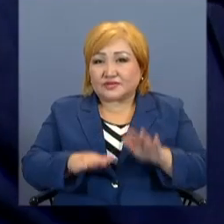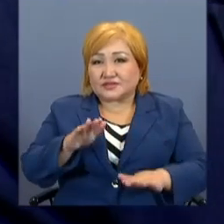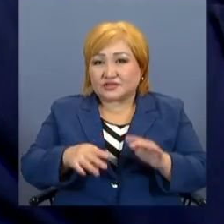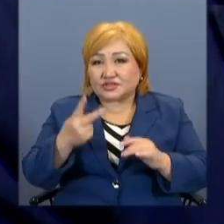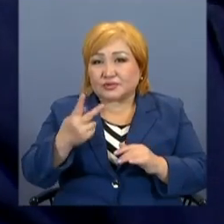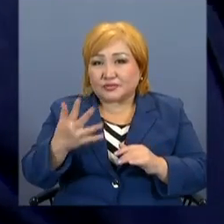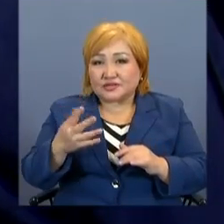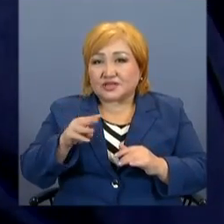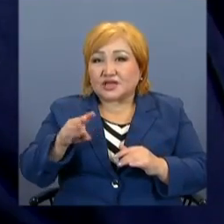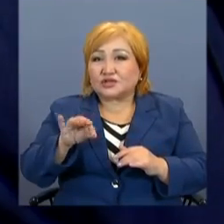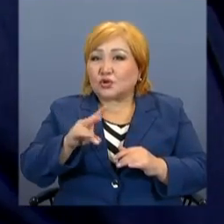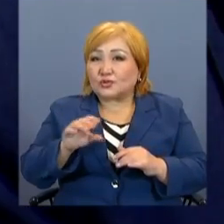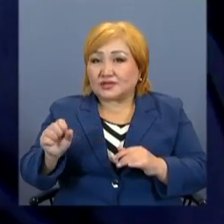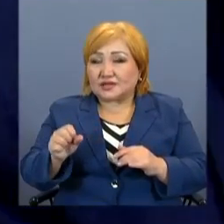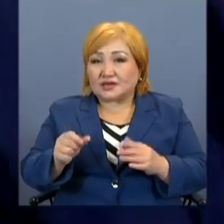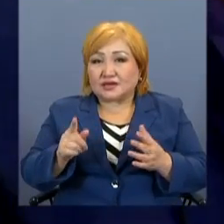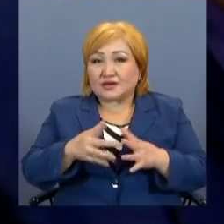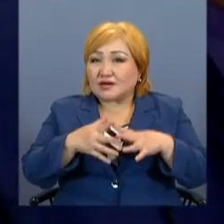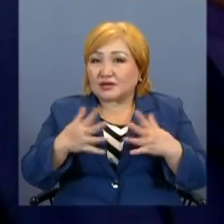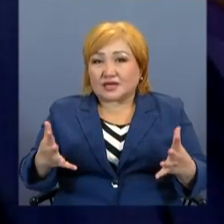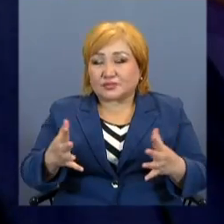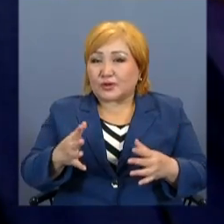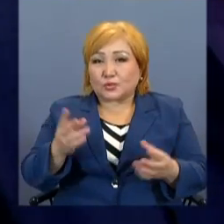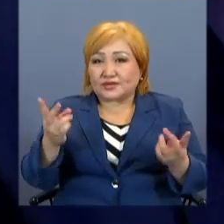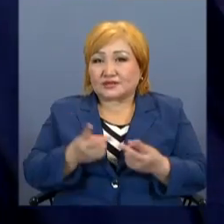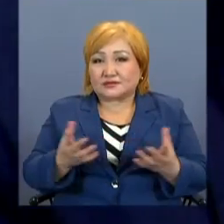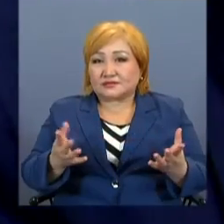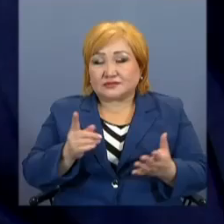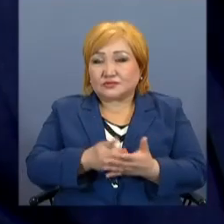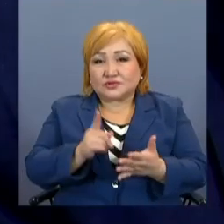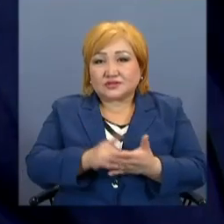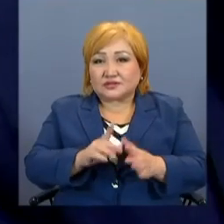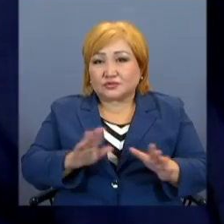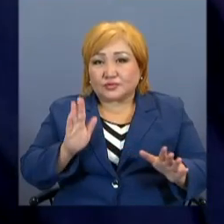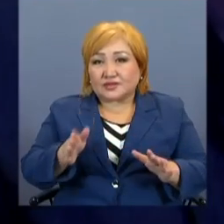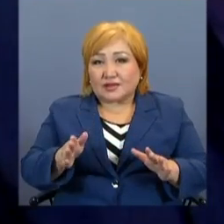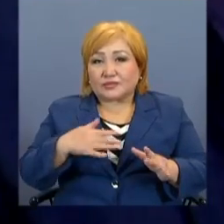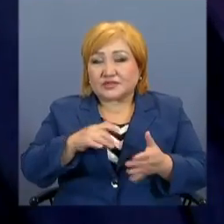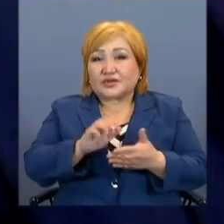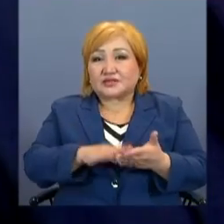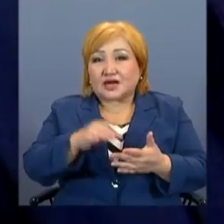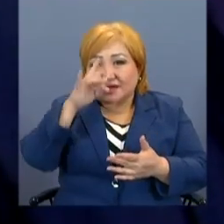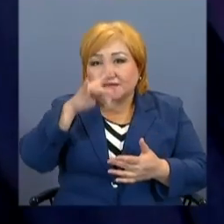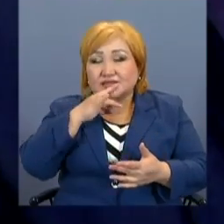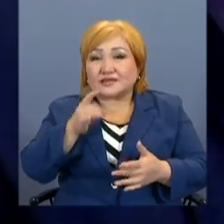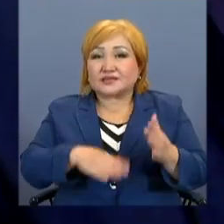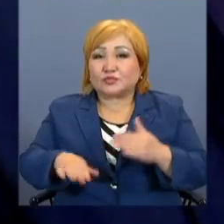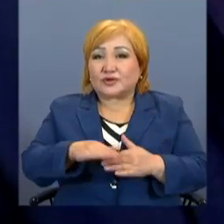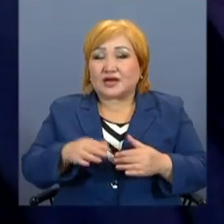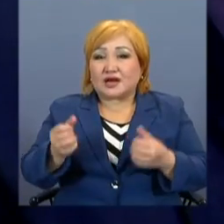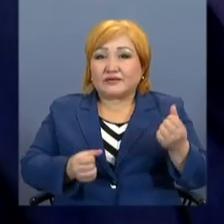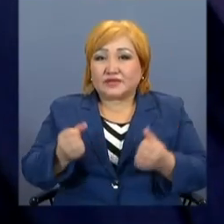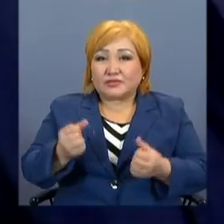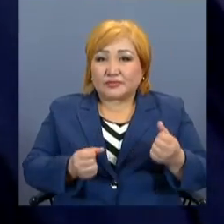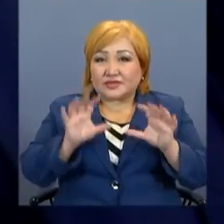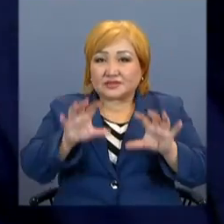Жүгімен қосқанда 25 тонна аспау керек. Бізде жаңа белгіленген Қазақстан Республикасының автомобиль заңы бойынша белгіленген параметр